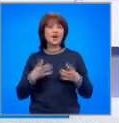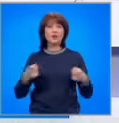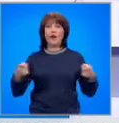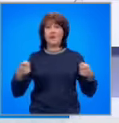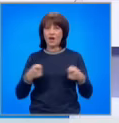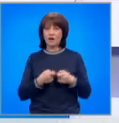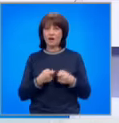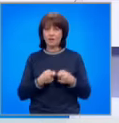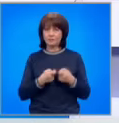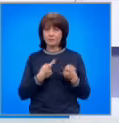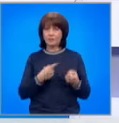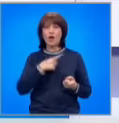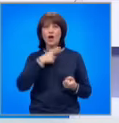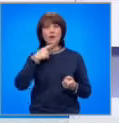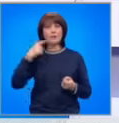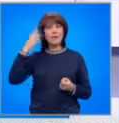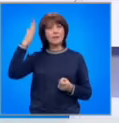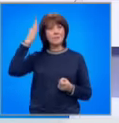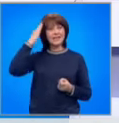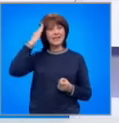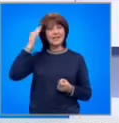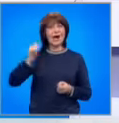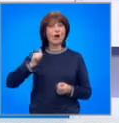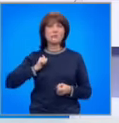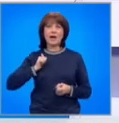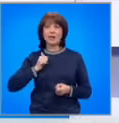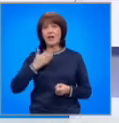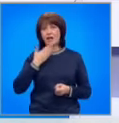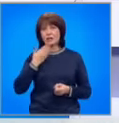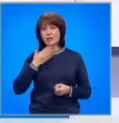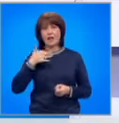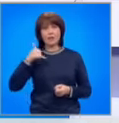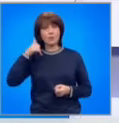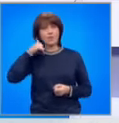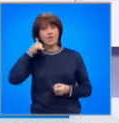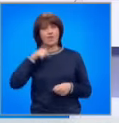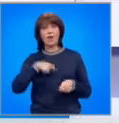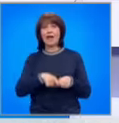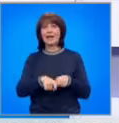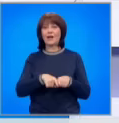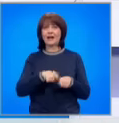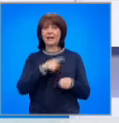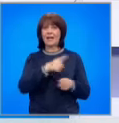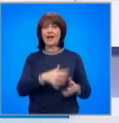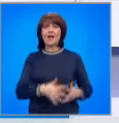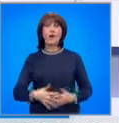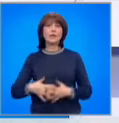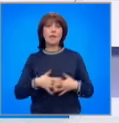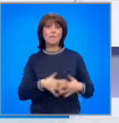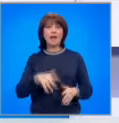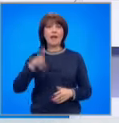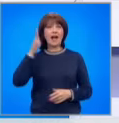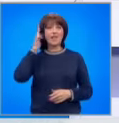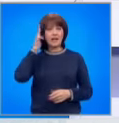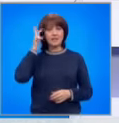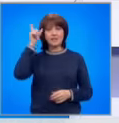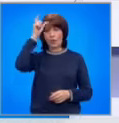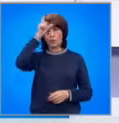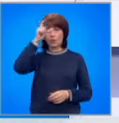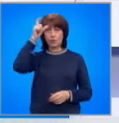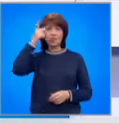войната динамика, руският министър на отбраната разговаря по телефона с колегите си от Съединените щати, Франция,